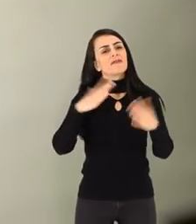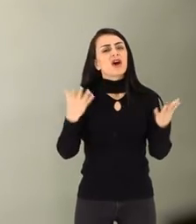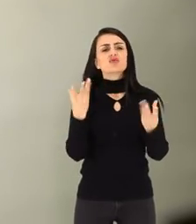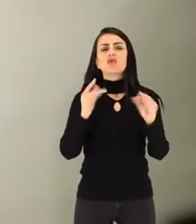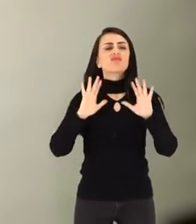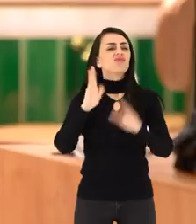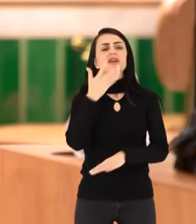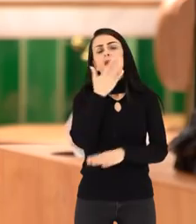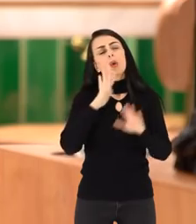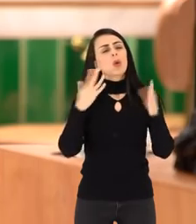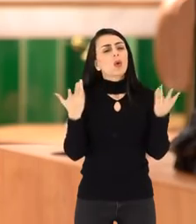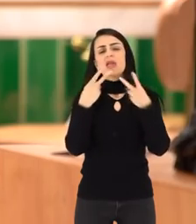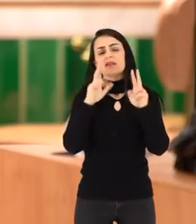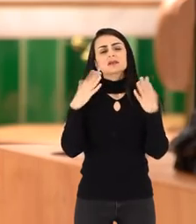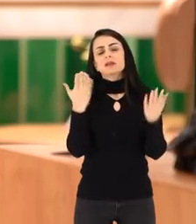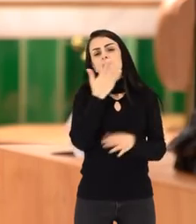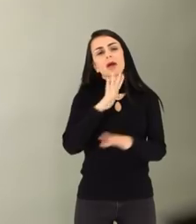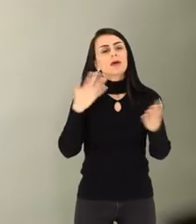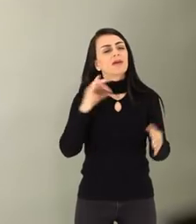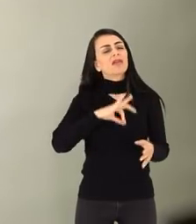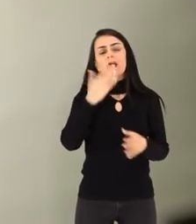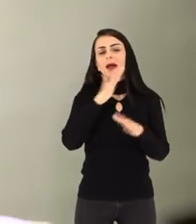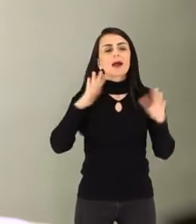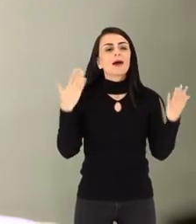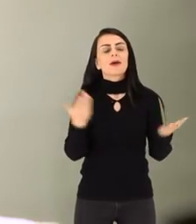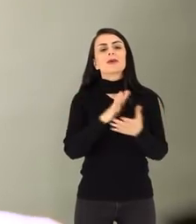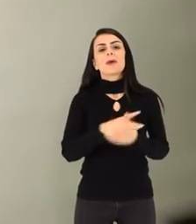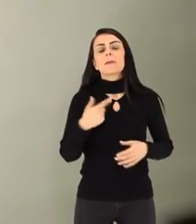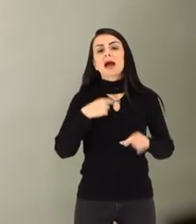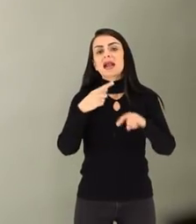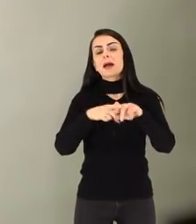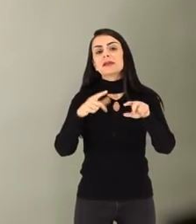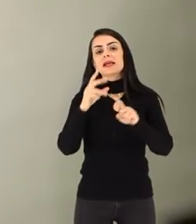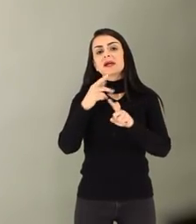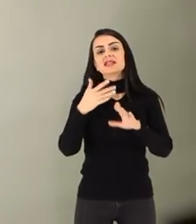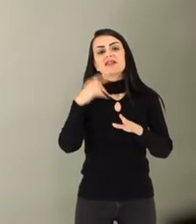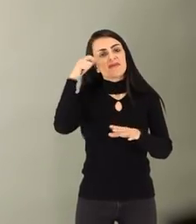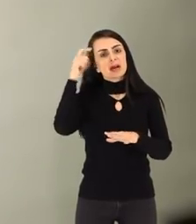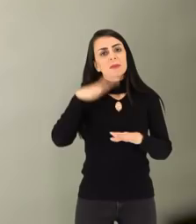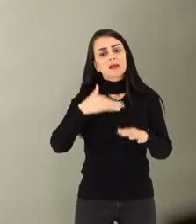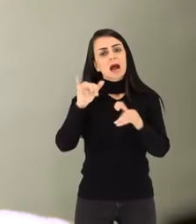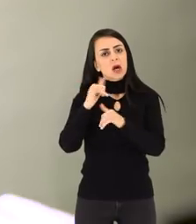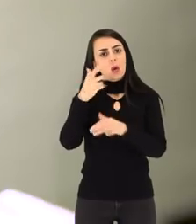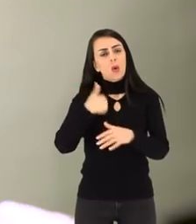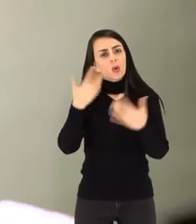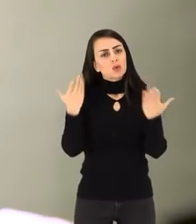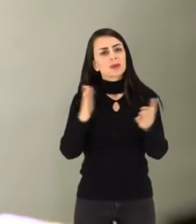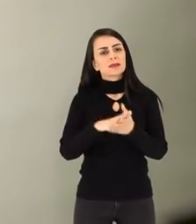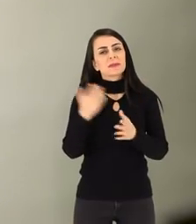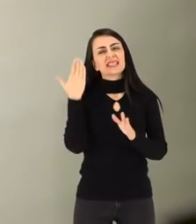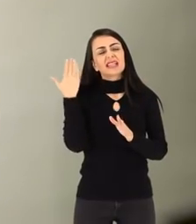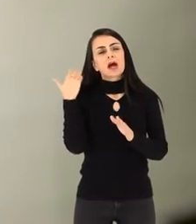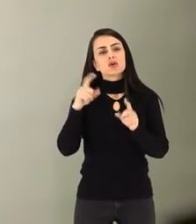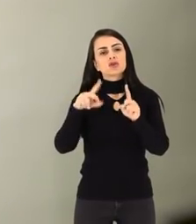yok açıkçası. Çok gerek yok. Handan İpekçi'nin bir filminde oynamıştım. Ondan sonra yıllar yıllar önce Nurgül'le